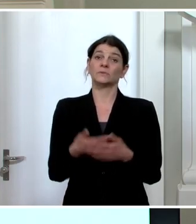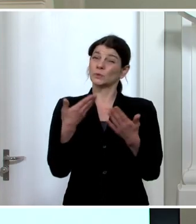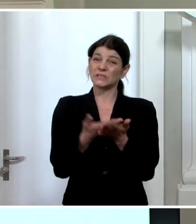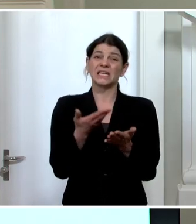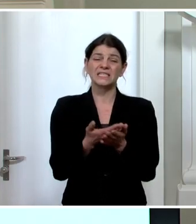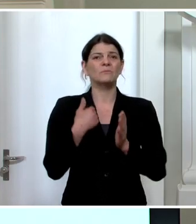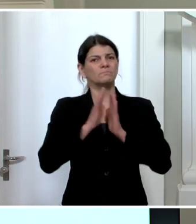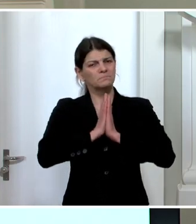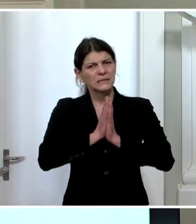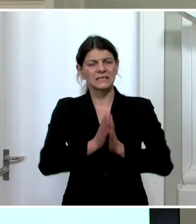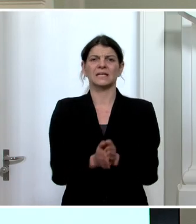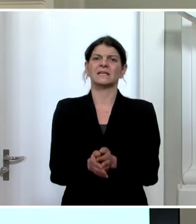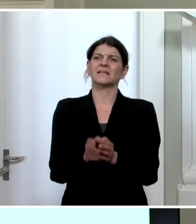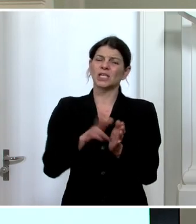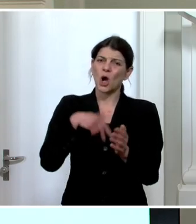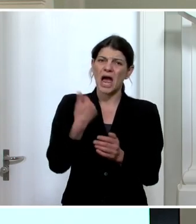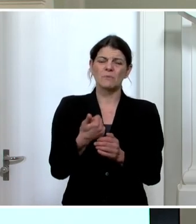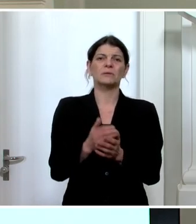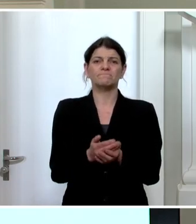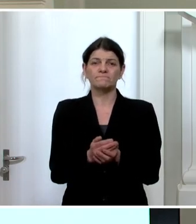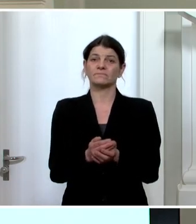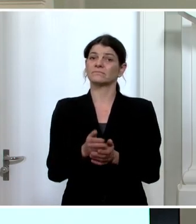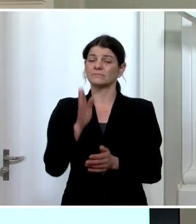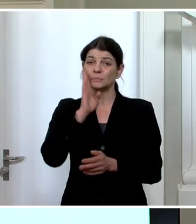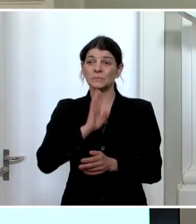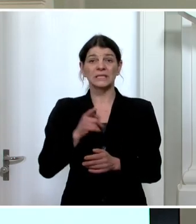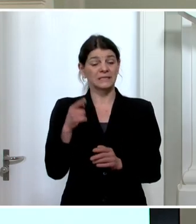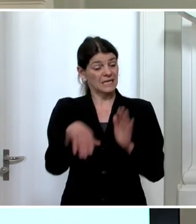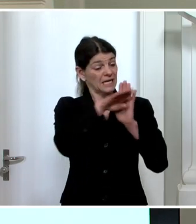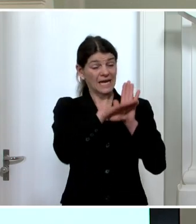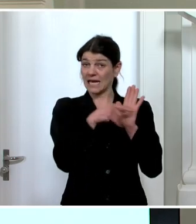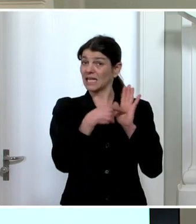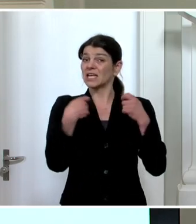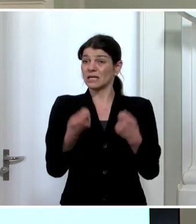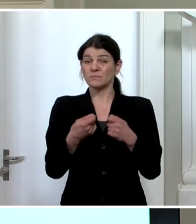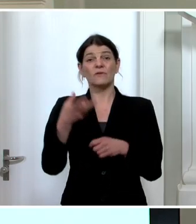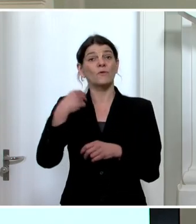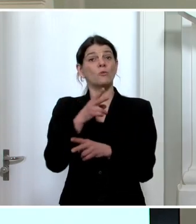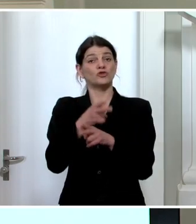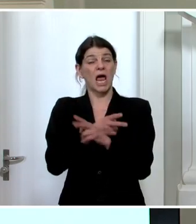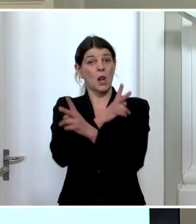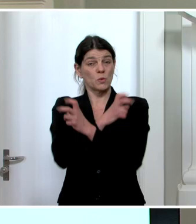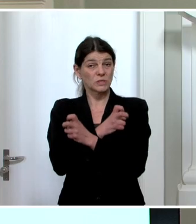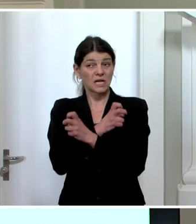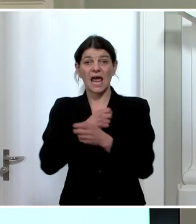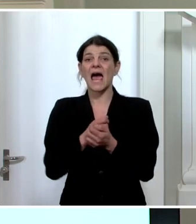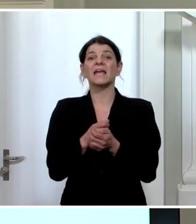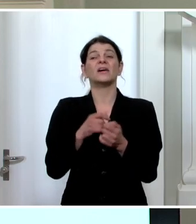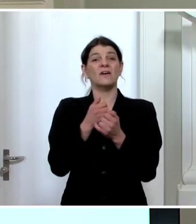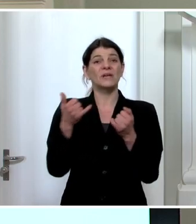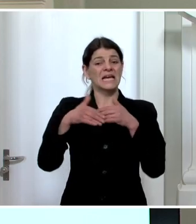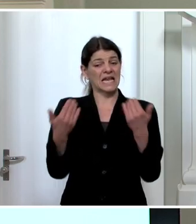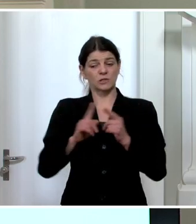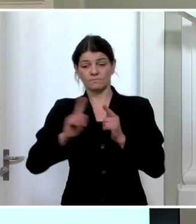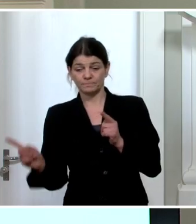deshalb bitten wir Sie nochmals inständig, die bestehenden Regelungen des Staates Österreichs in Bezug auf die